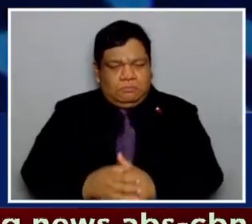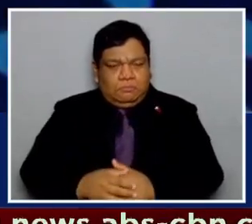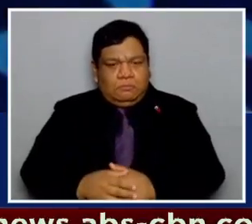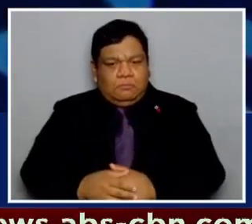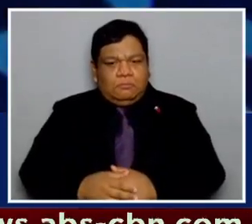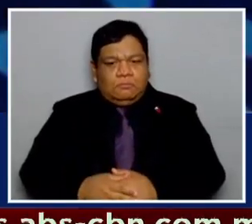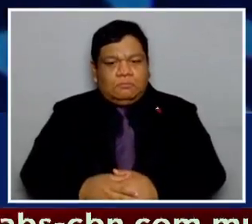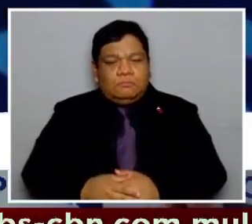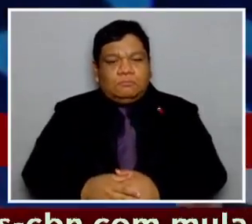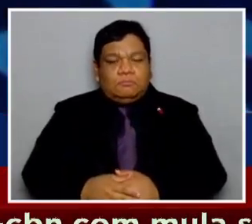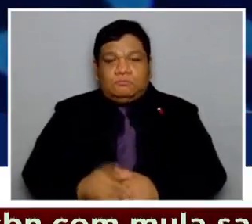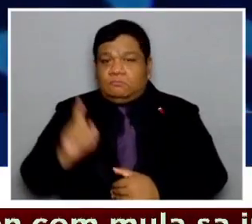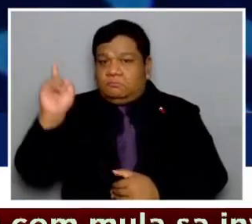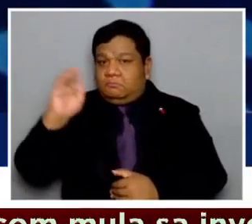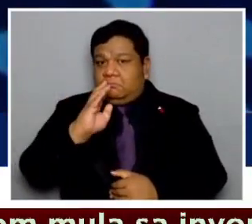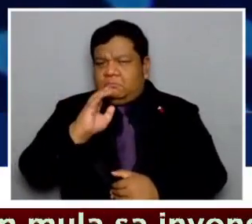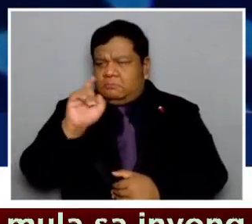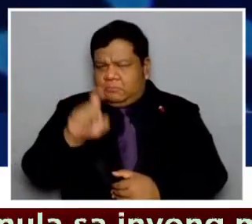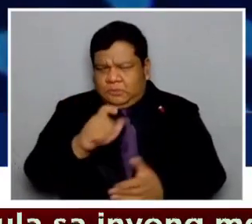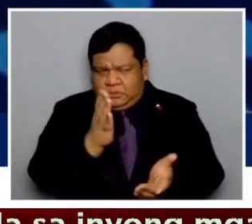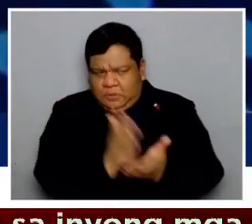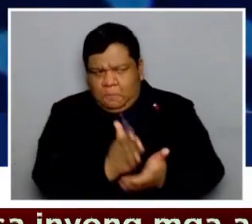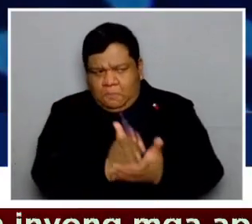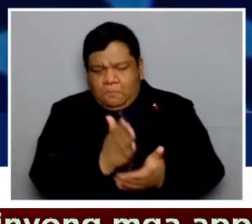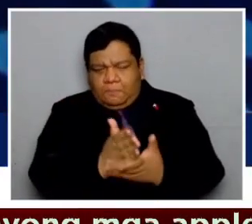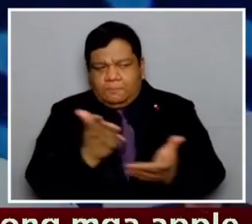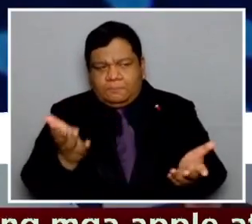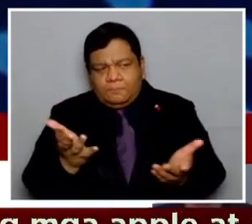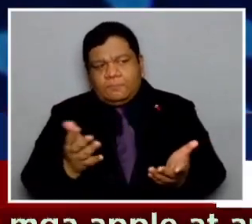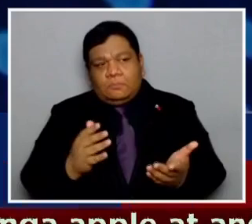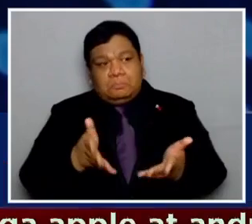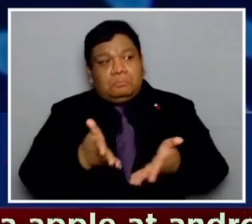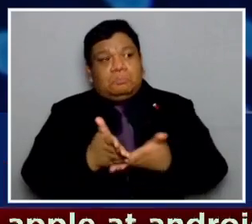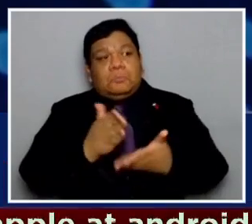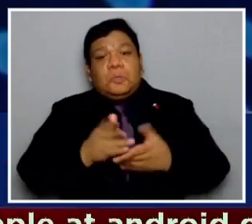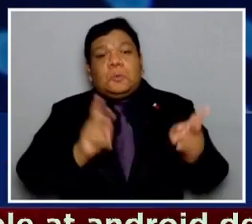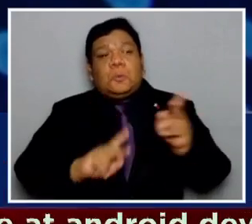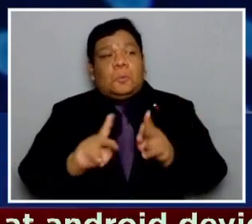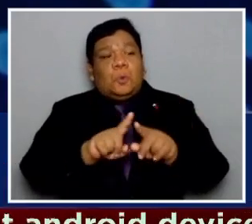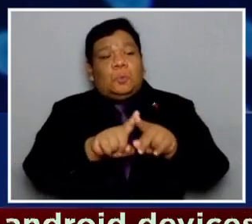Dapat ipatigil yan. Huwag natin payagan yung ating mga mamayan ay mabuhay doon sa